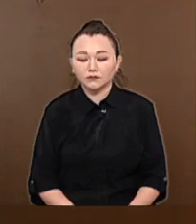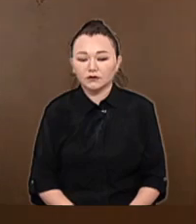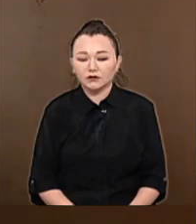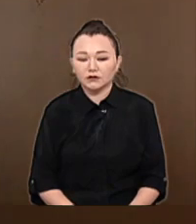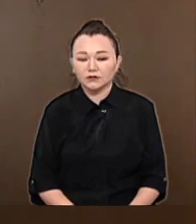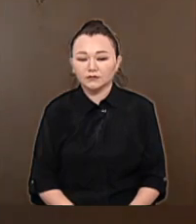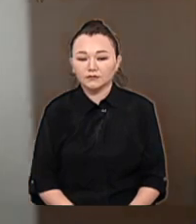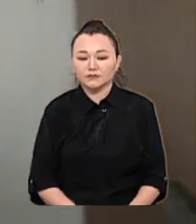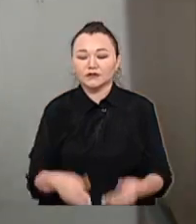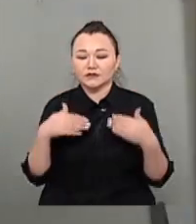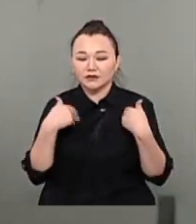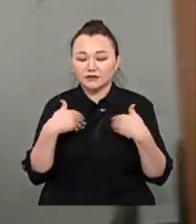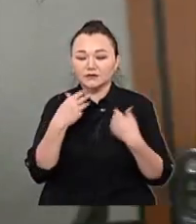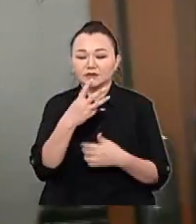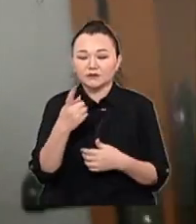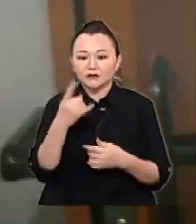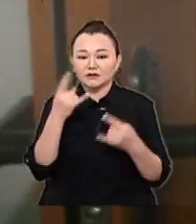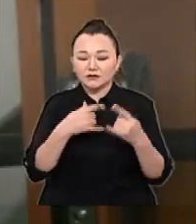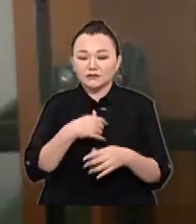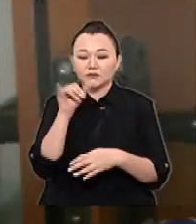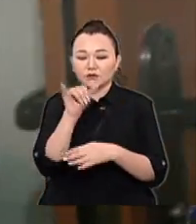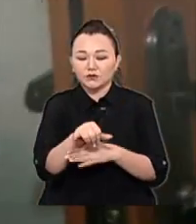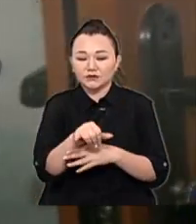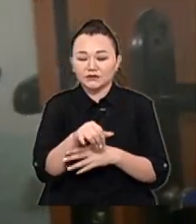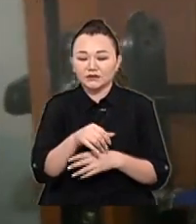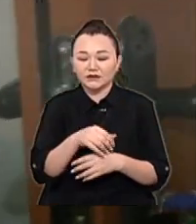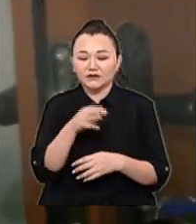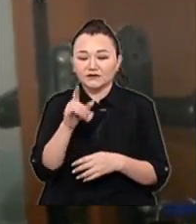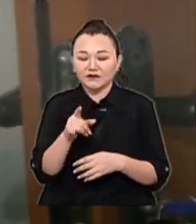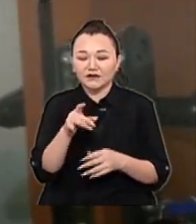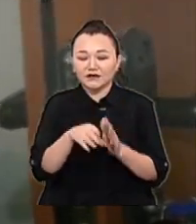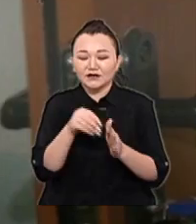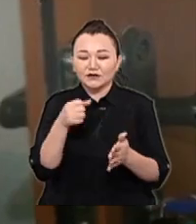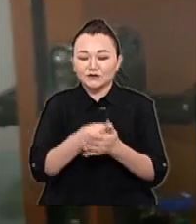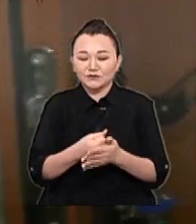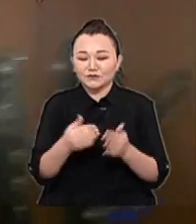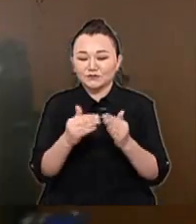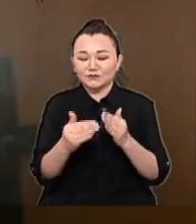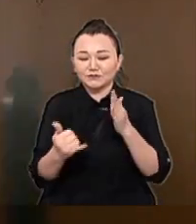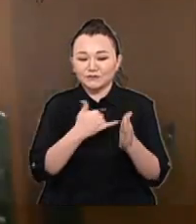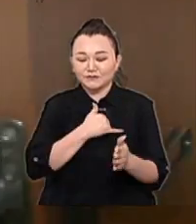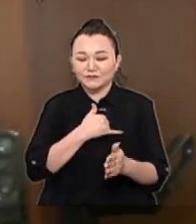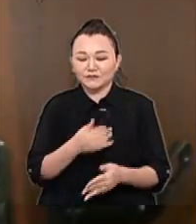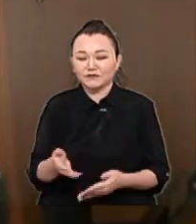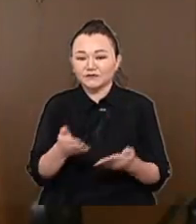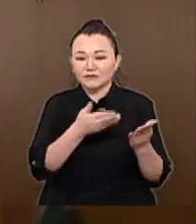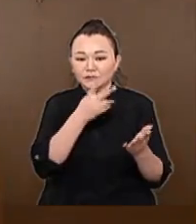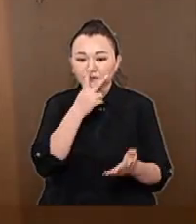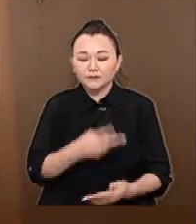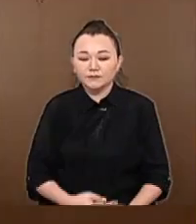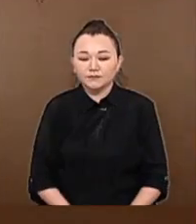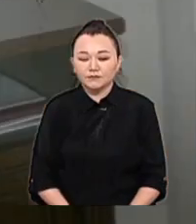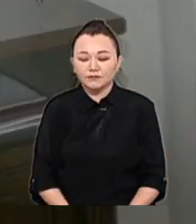Берік аға, сәлематсыз ба? 31-ші арнадан келдік. Сіздер енді мәжілістен үйге дейін жеттіңіздер ғой, да? Иә. Ой, көп